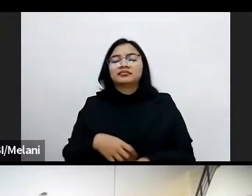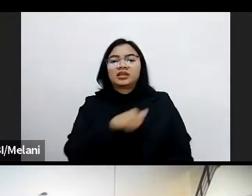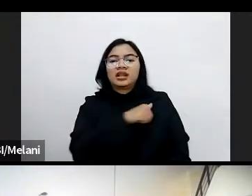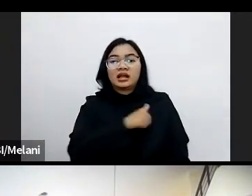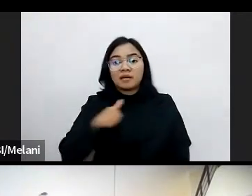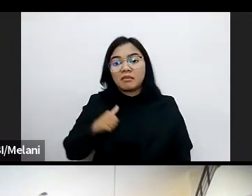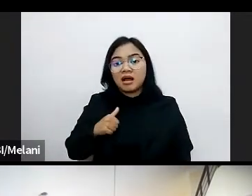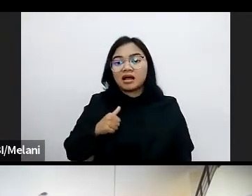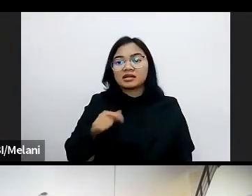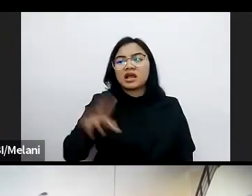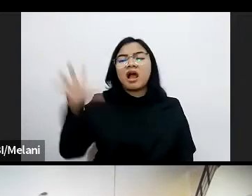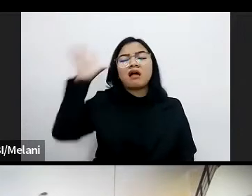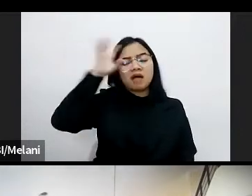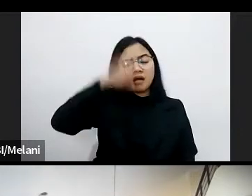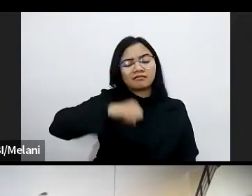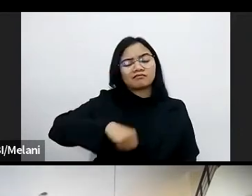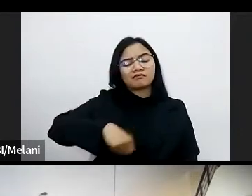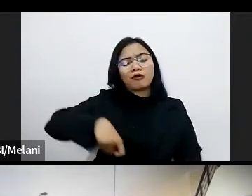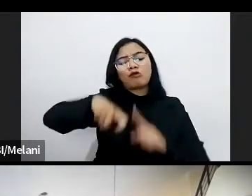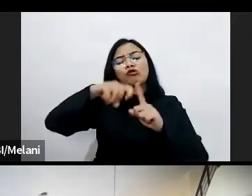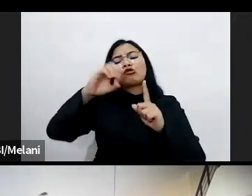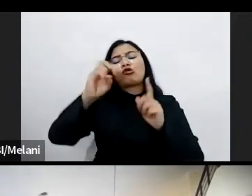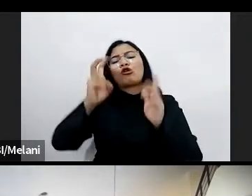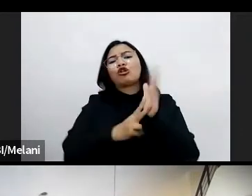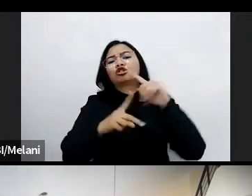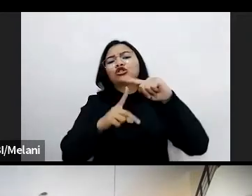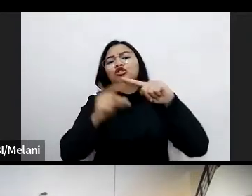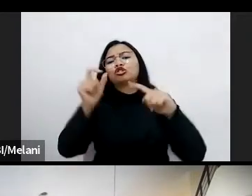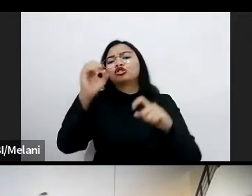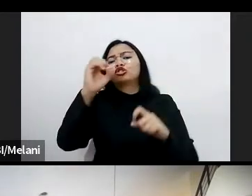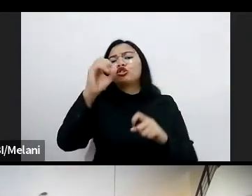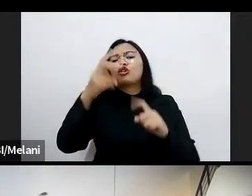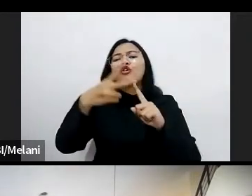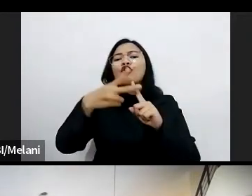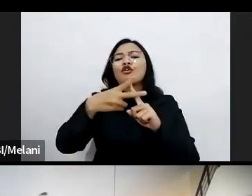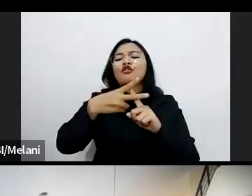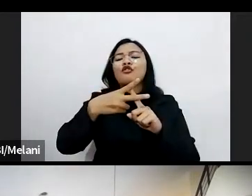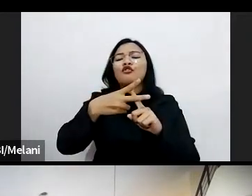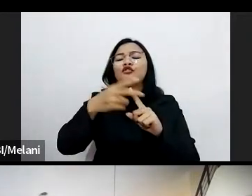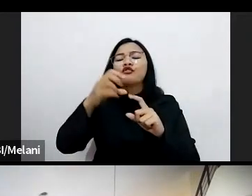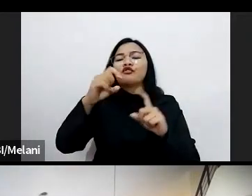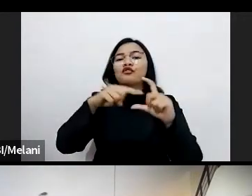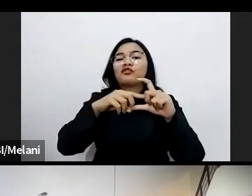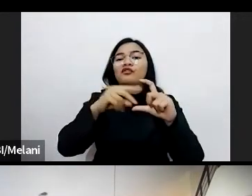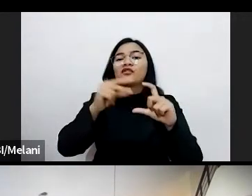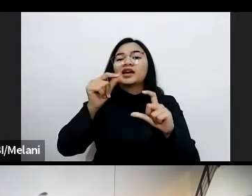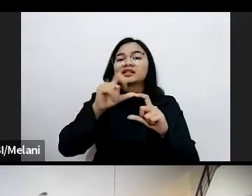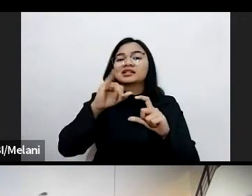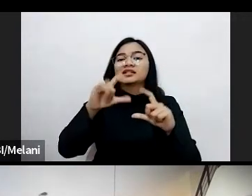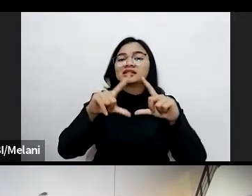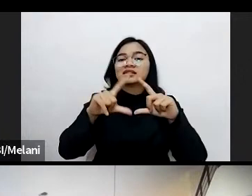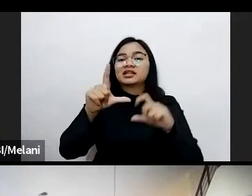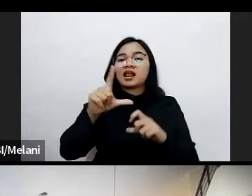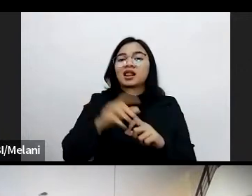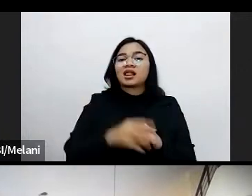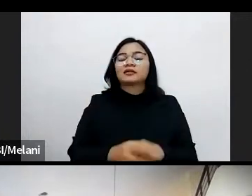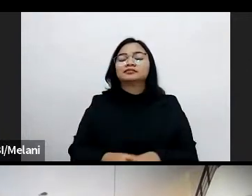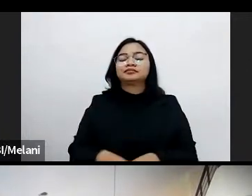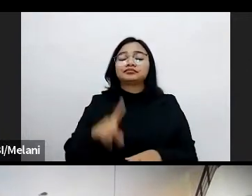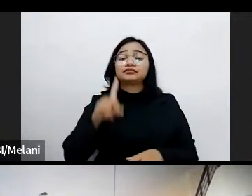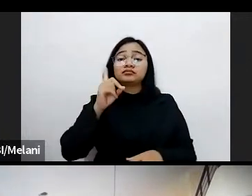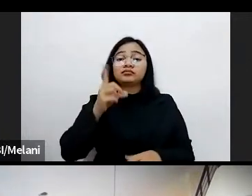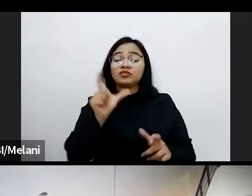dianggap kontroversial gitu kan, kita kan acuannya dalam, misalnya kalau di UIN ya sekarang kita ngacu pada moderasi Islam itu yang ada